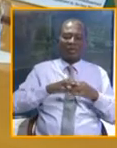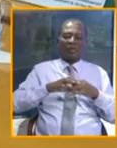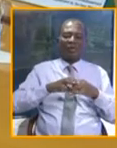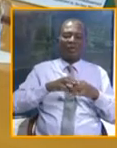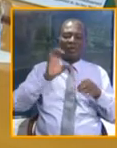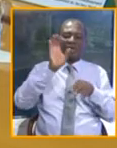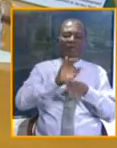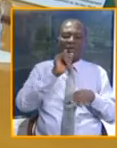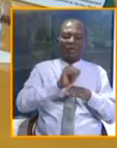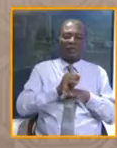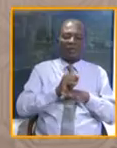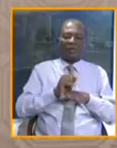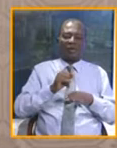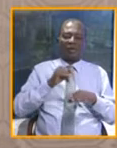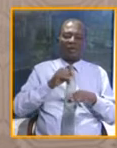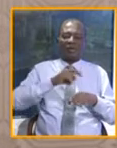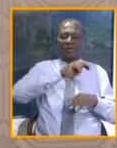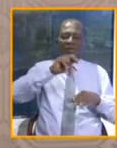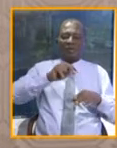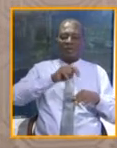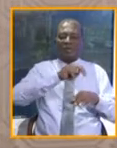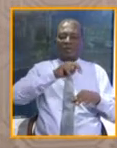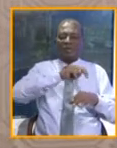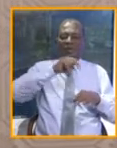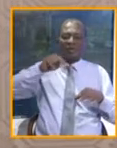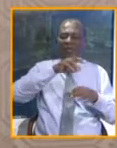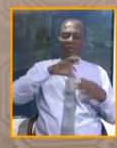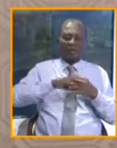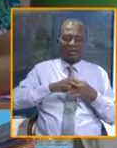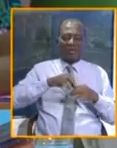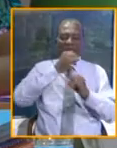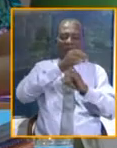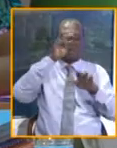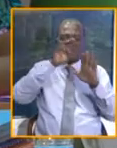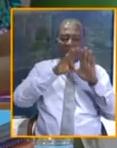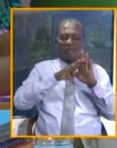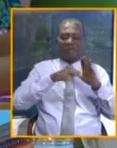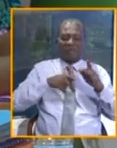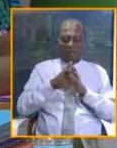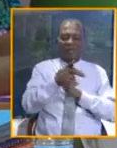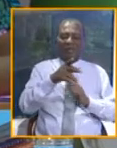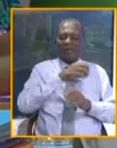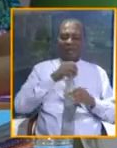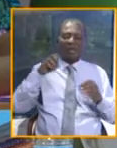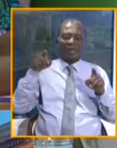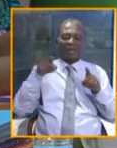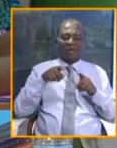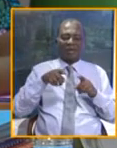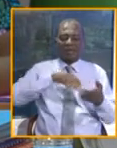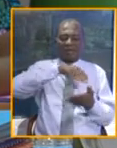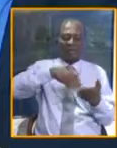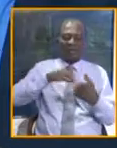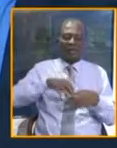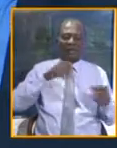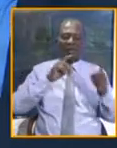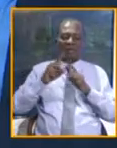et la Côte d'Ivoire. Bien évidemment, le niveau des investissements directs étrangers à destination de la Côte d'Ivoire a été également au cœur des